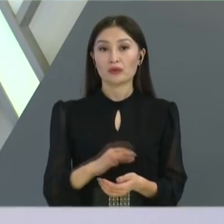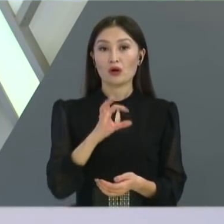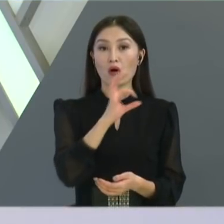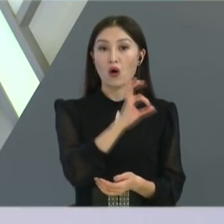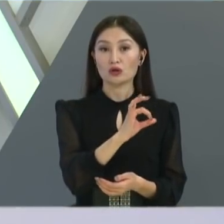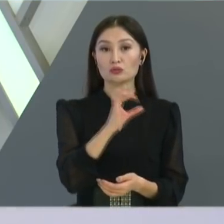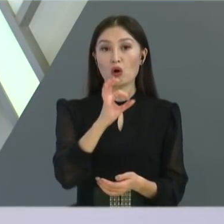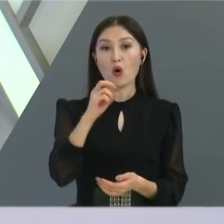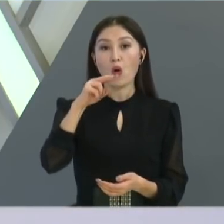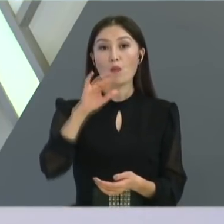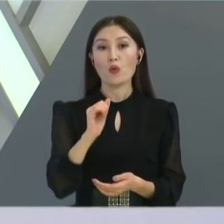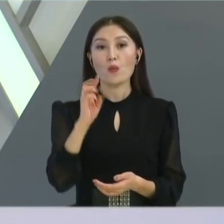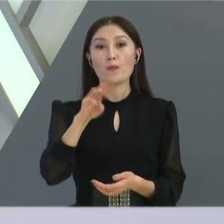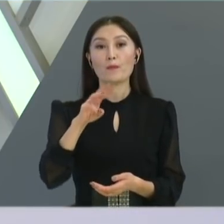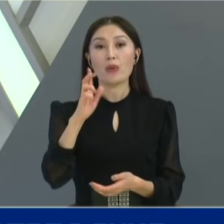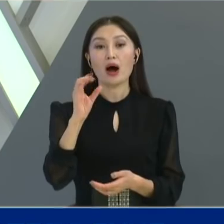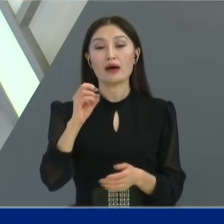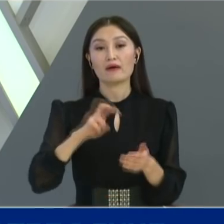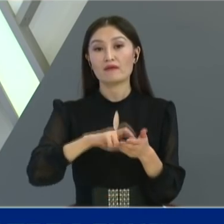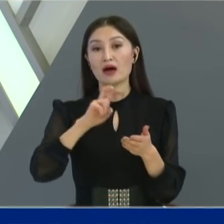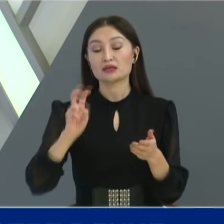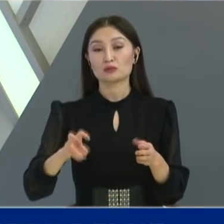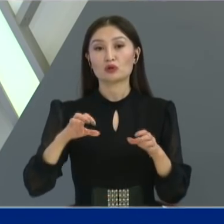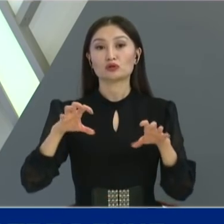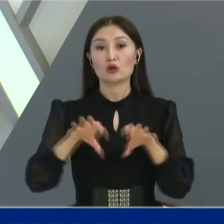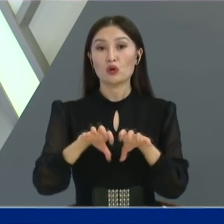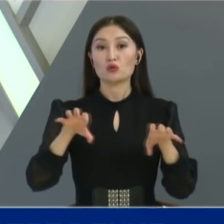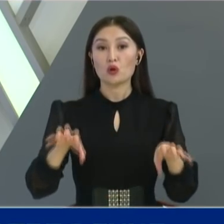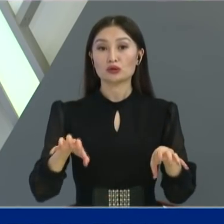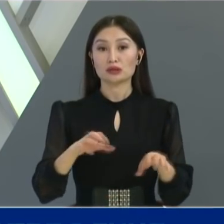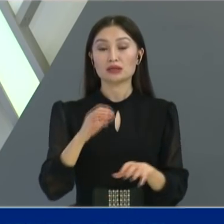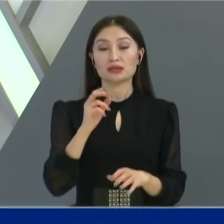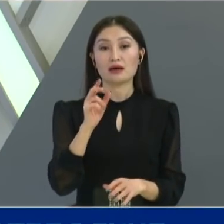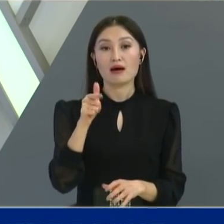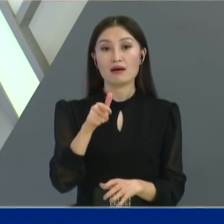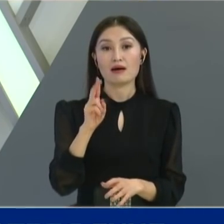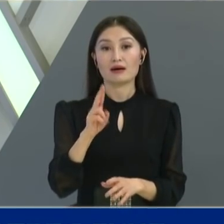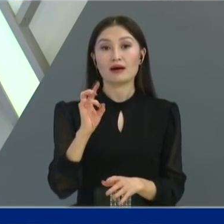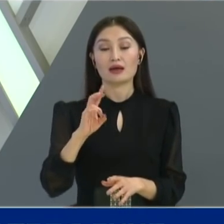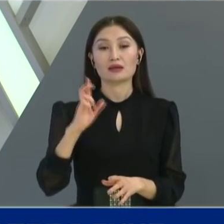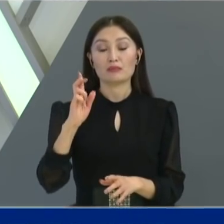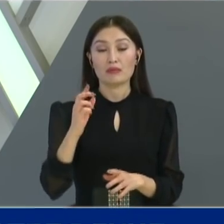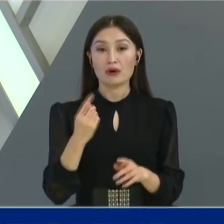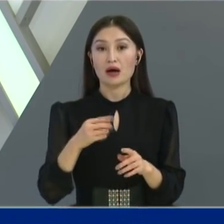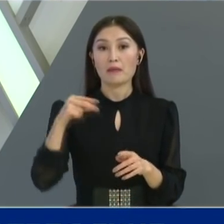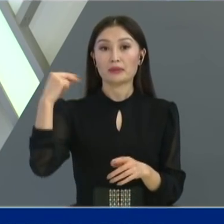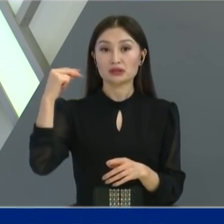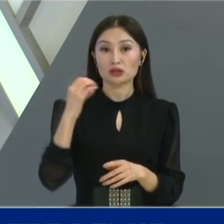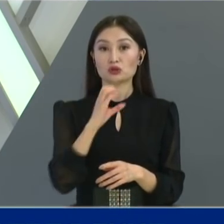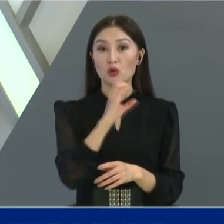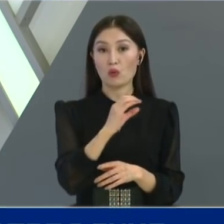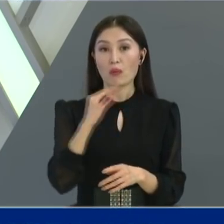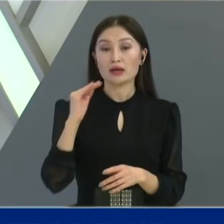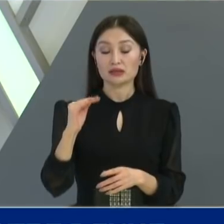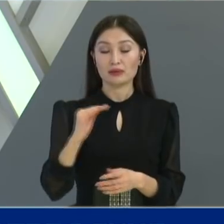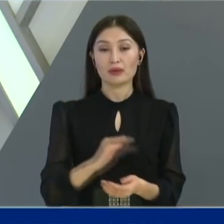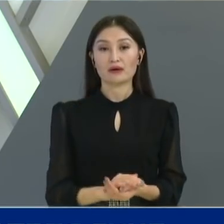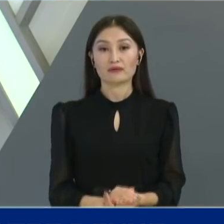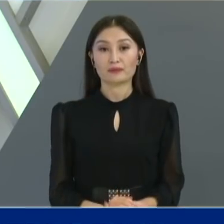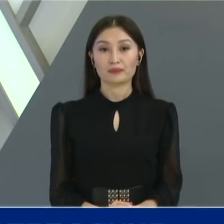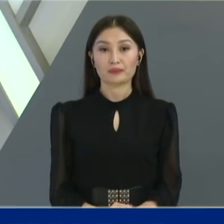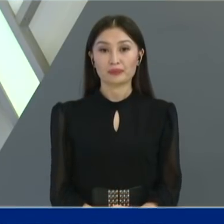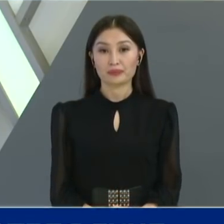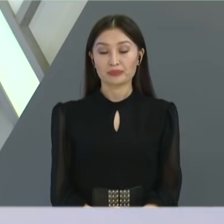Оразбек Опумбаев освобожден от должности председателя ГКНБ. Соответствующий указ подписал президент Сооронбай